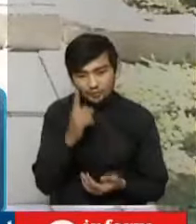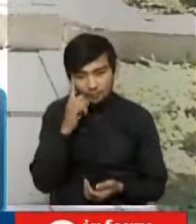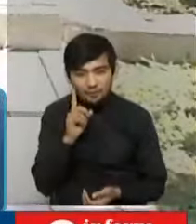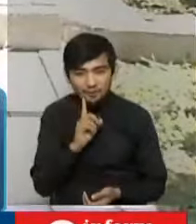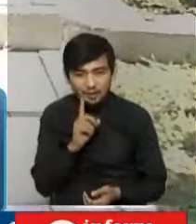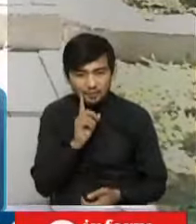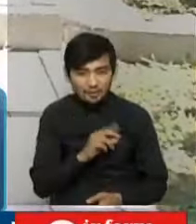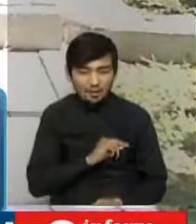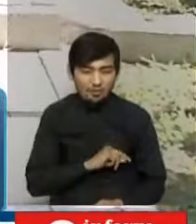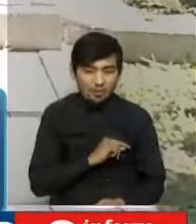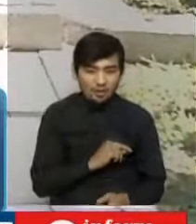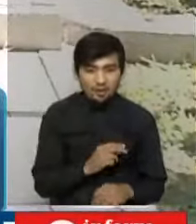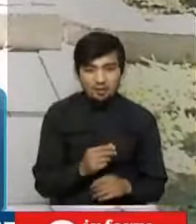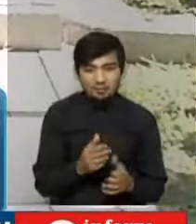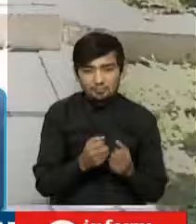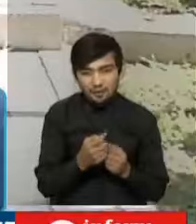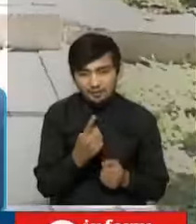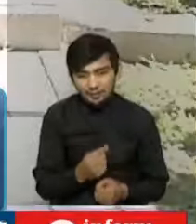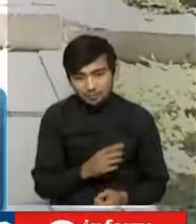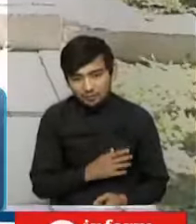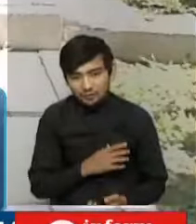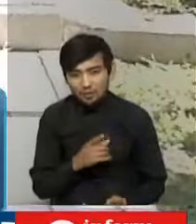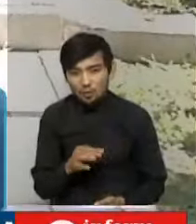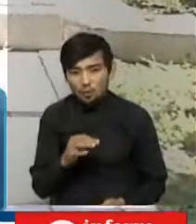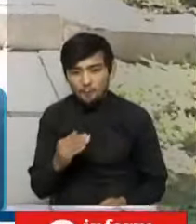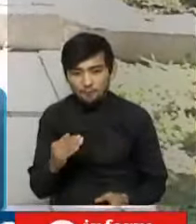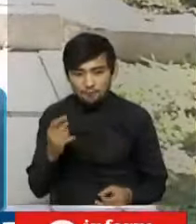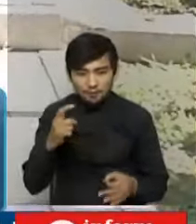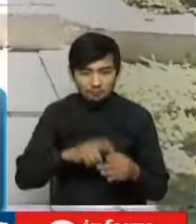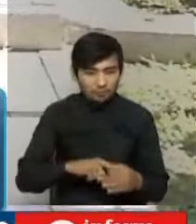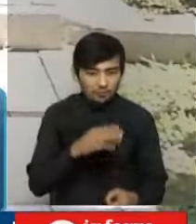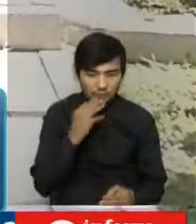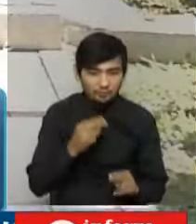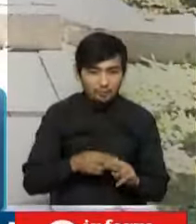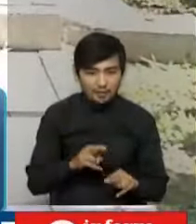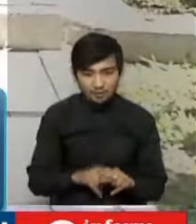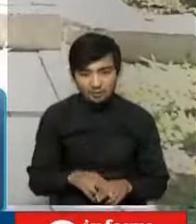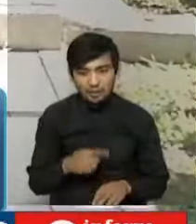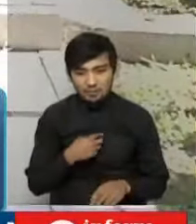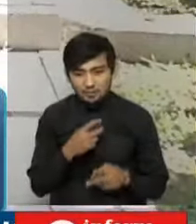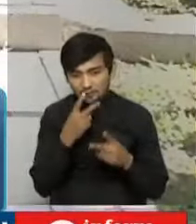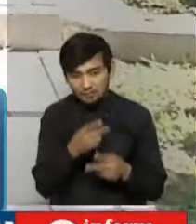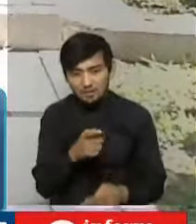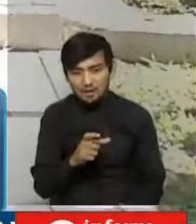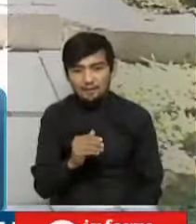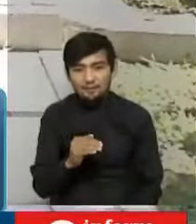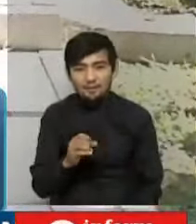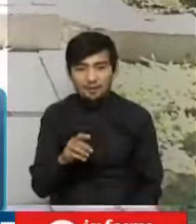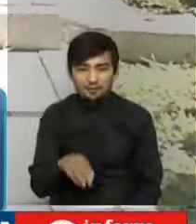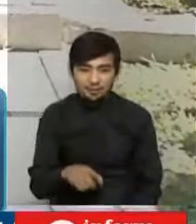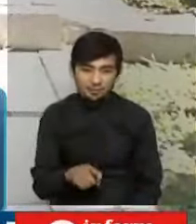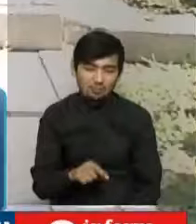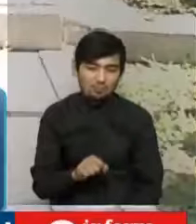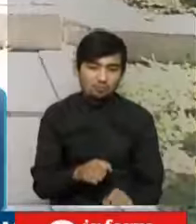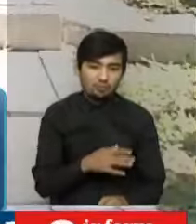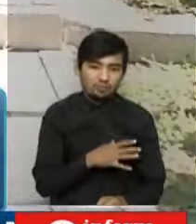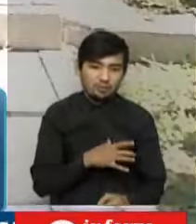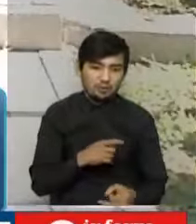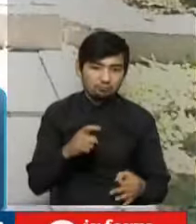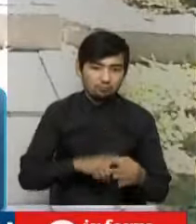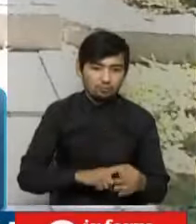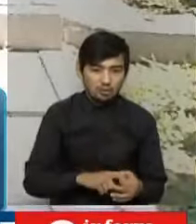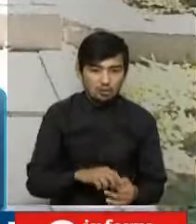временными работами. Но на самом деле это не фиксируется официальным законодательством, поэтому вот мы видим вот этот эффект. То есть они, может быть, не зарегистрированы в